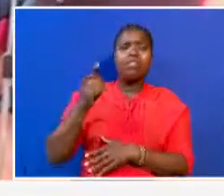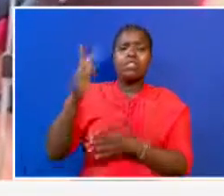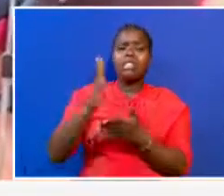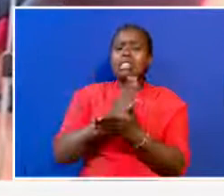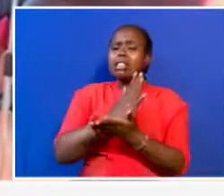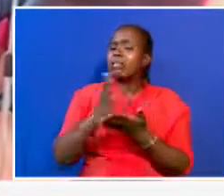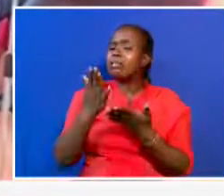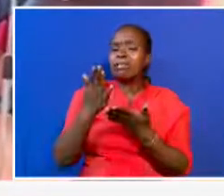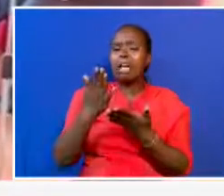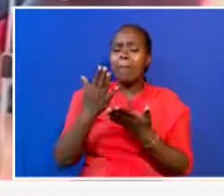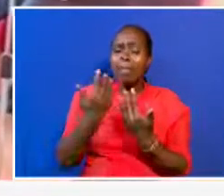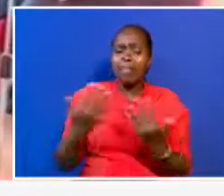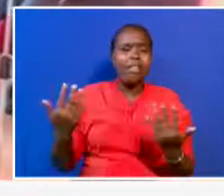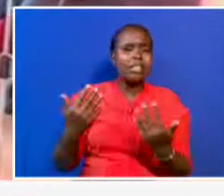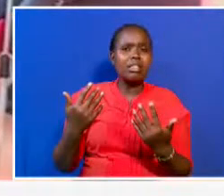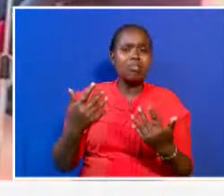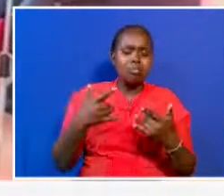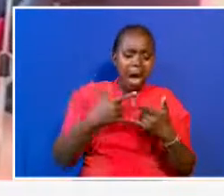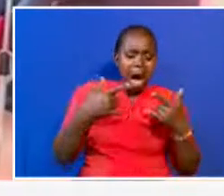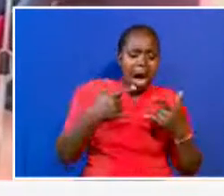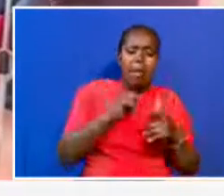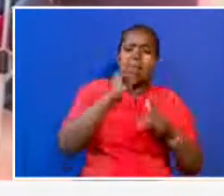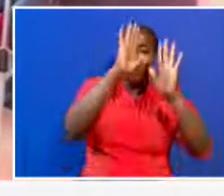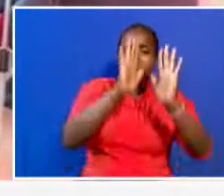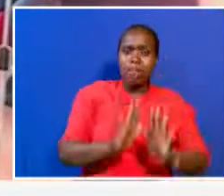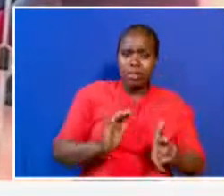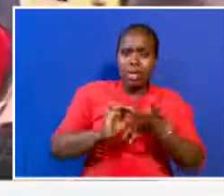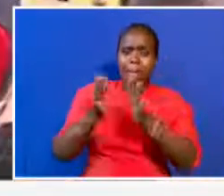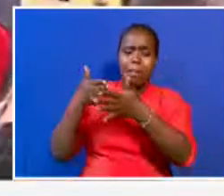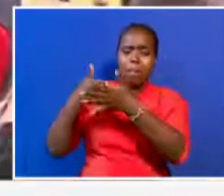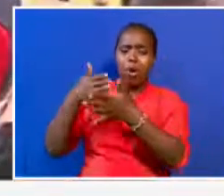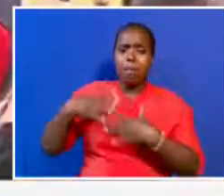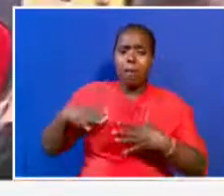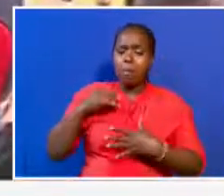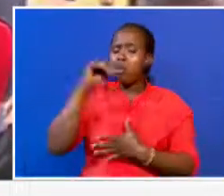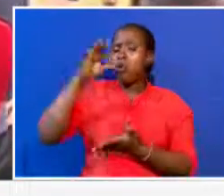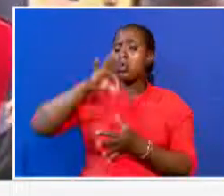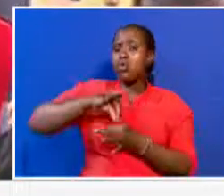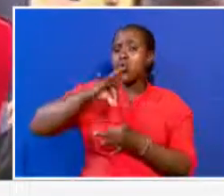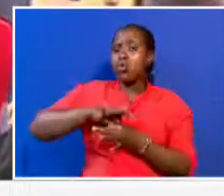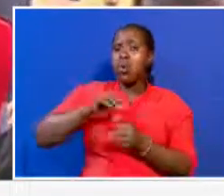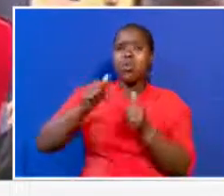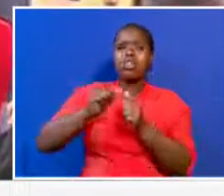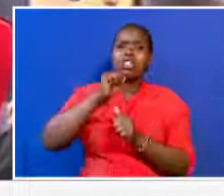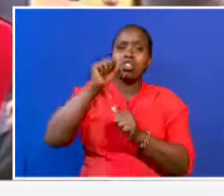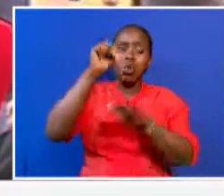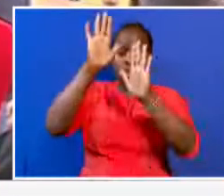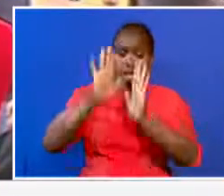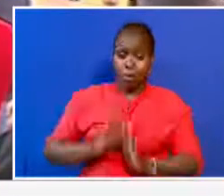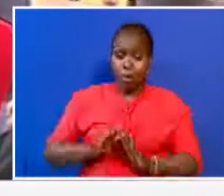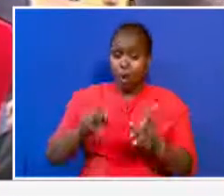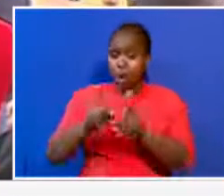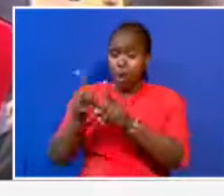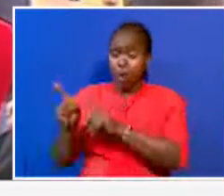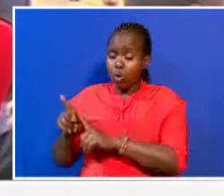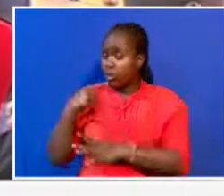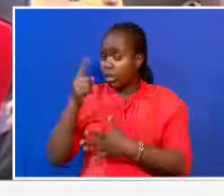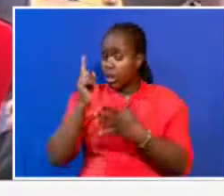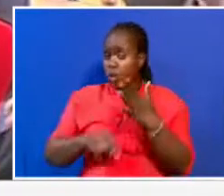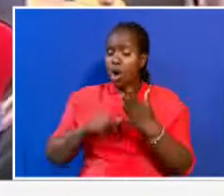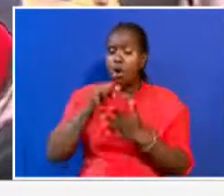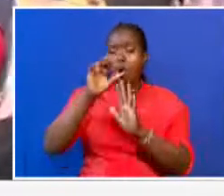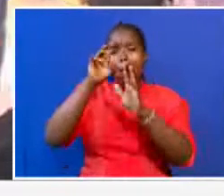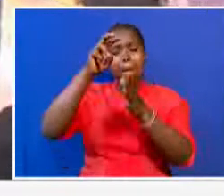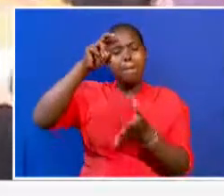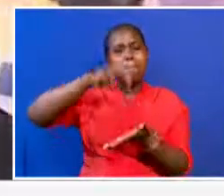vipengele vilivyoko havina maana, kwani kuwazuia wengi kujihusisha kwenye uchaguzi, jambo ambalo halifai. Wakati huo amesema kuwa haina